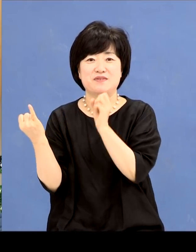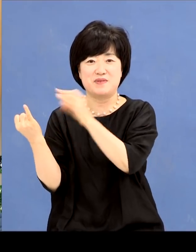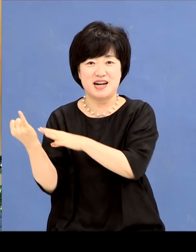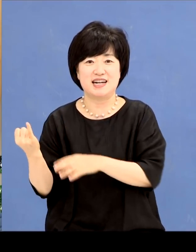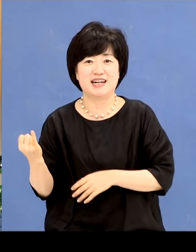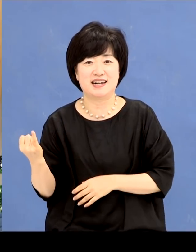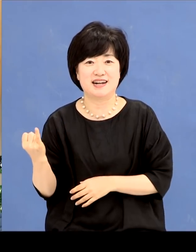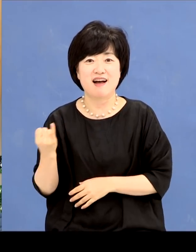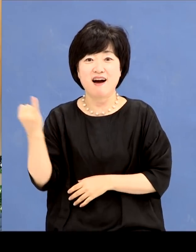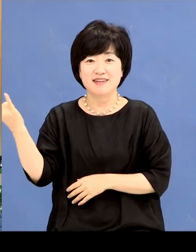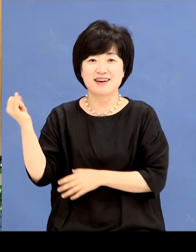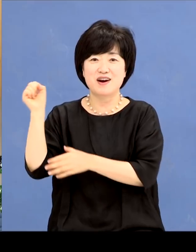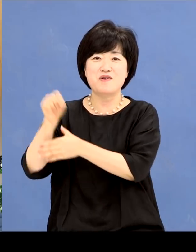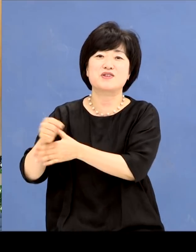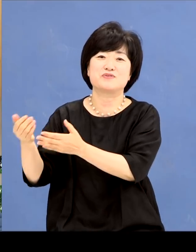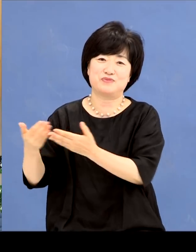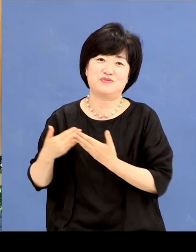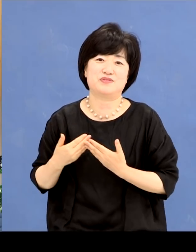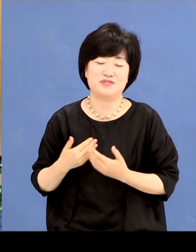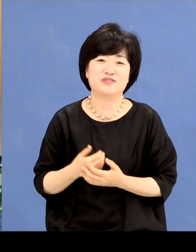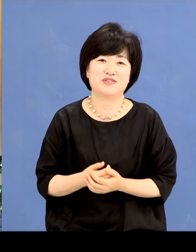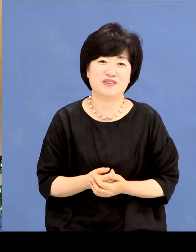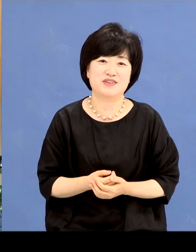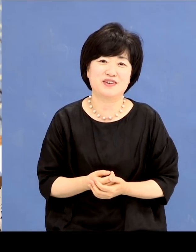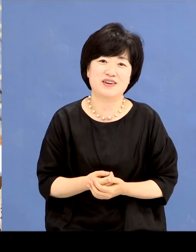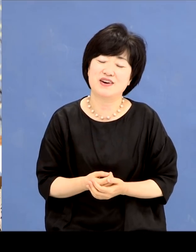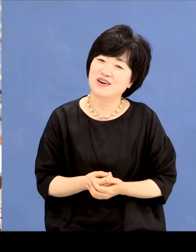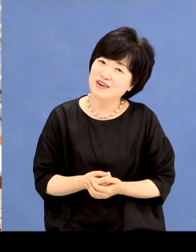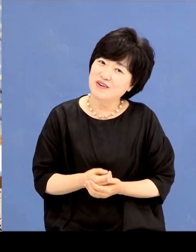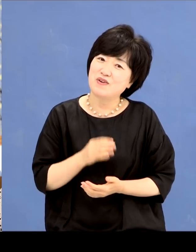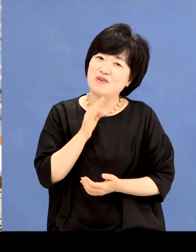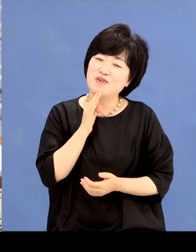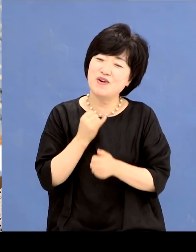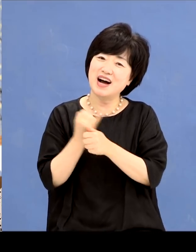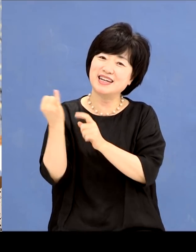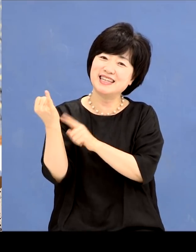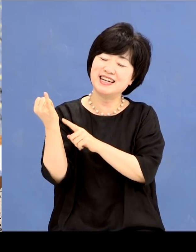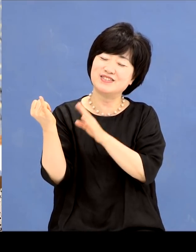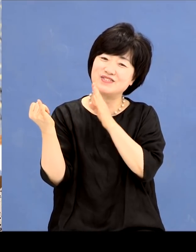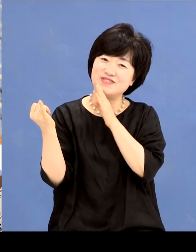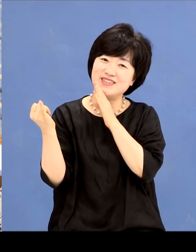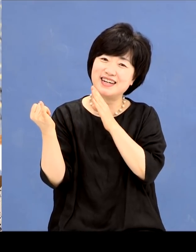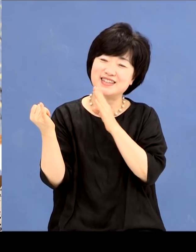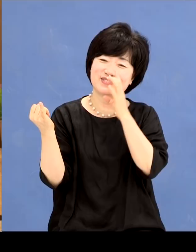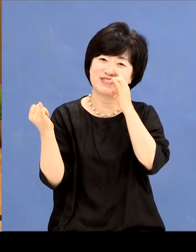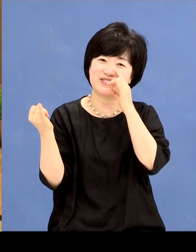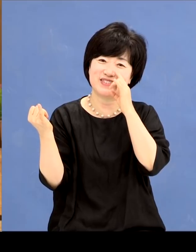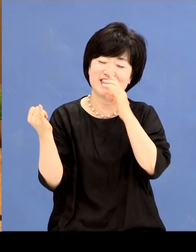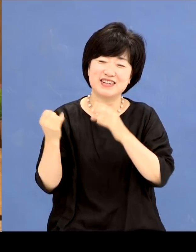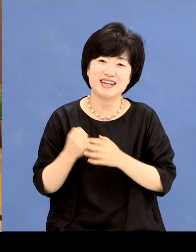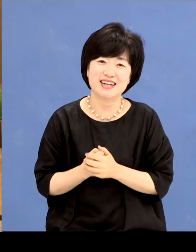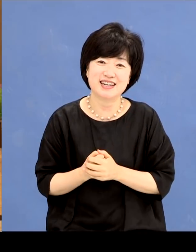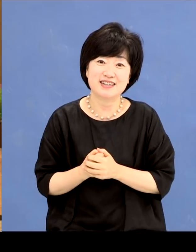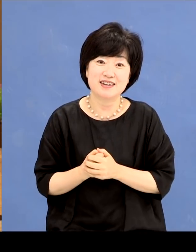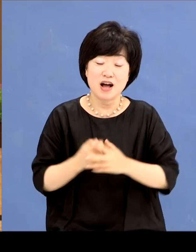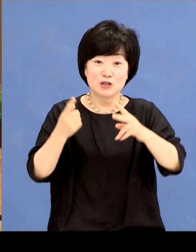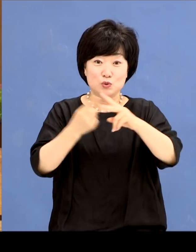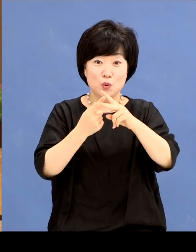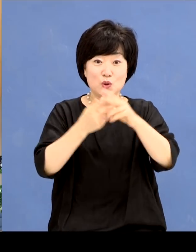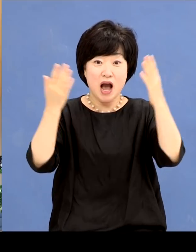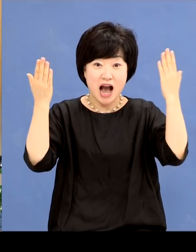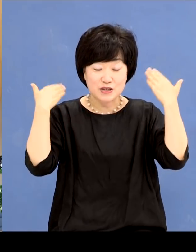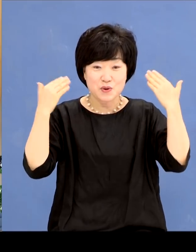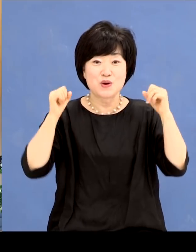얘기했는데 아내가 그걸 허락해 준 거예요. 와. 아니 아내분 도대체 어떤 분이시지 참. 그래서 아. 어디서 했어요?